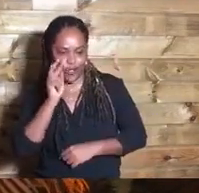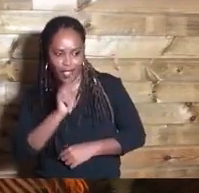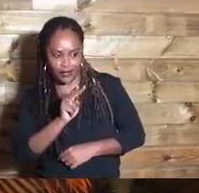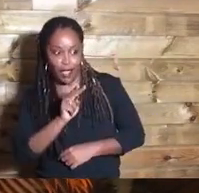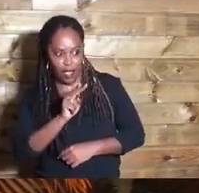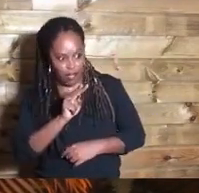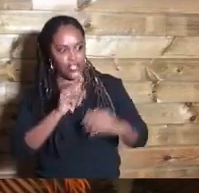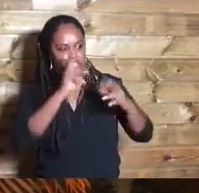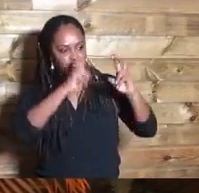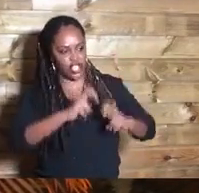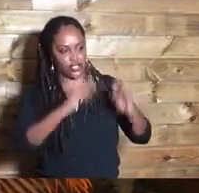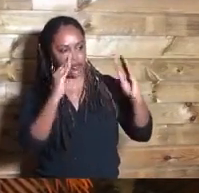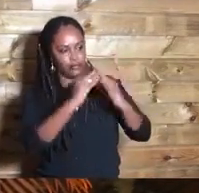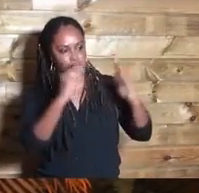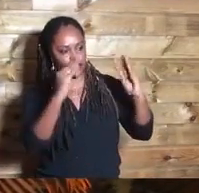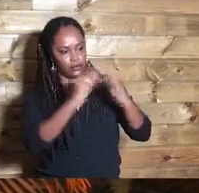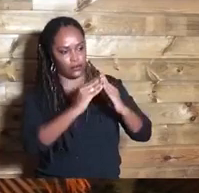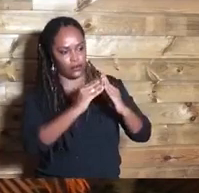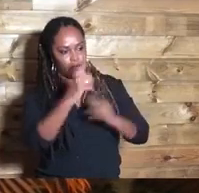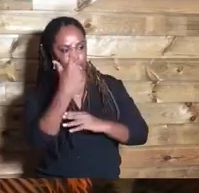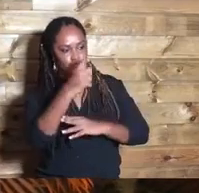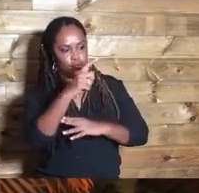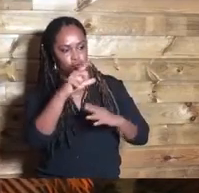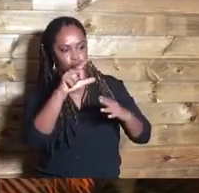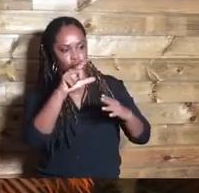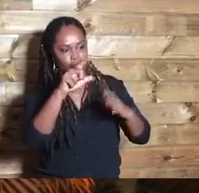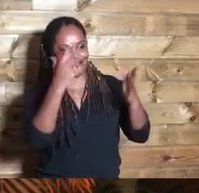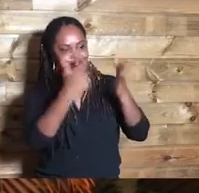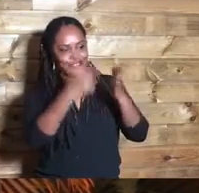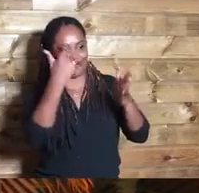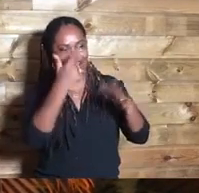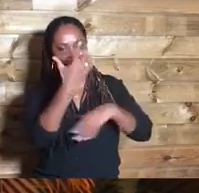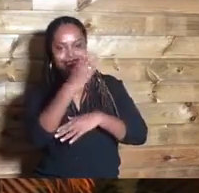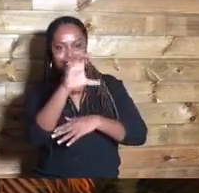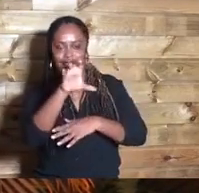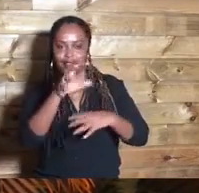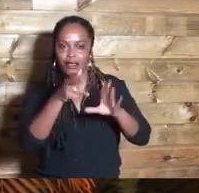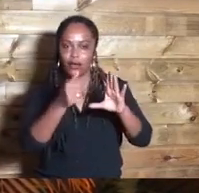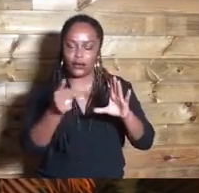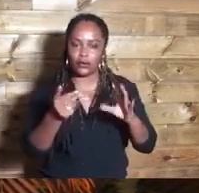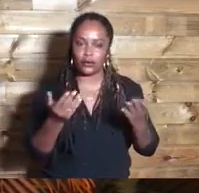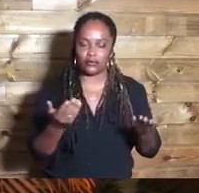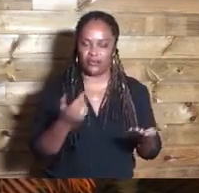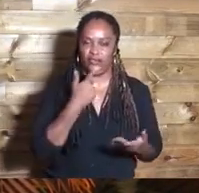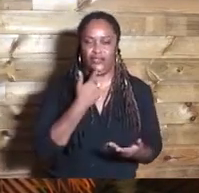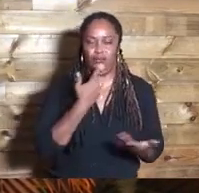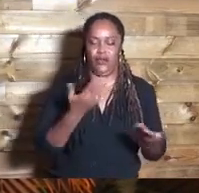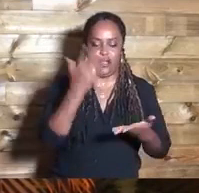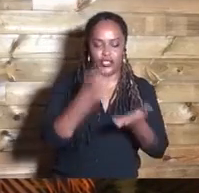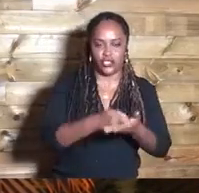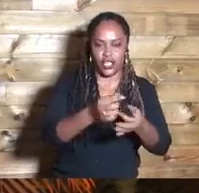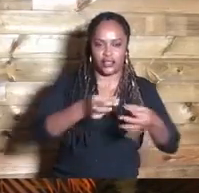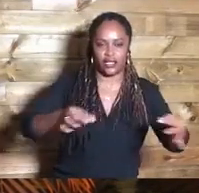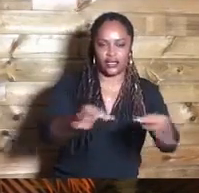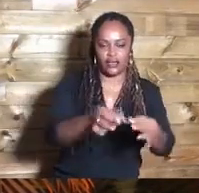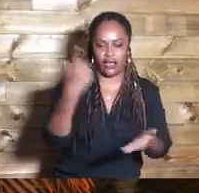2-3 chambres, fin bat ou pas, ni encore. Au cas où quelqu'un arrive ici dedans, vous avez acheté des terrains, vous avez acheté des tributaires. Et nous avons vu